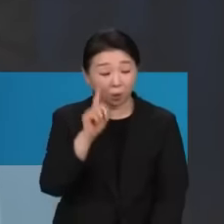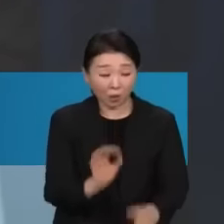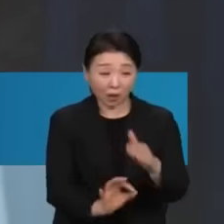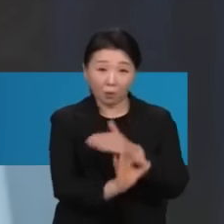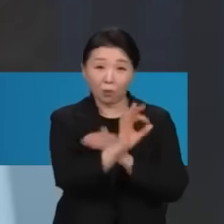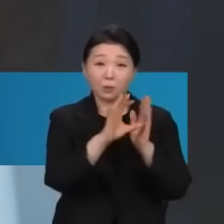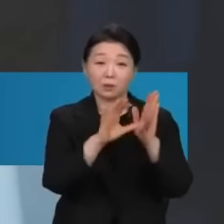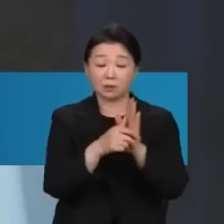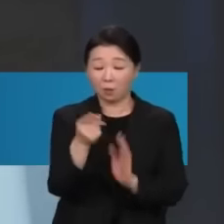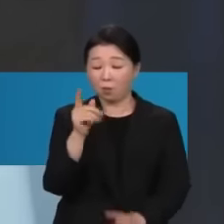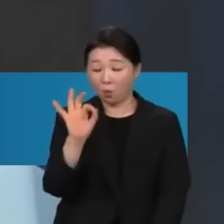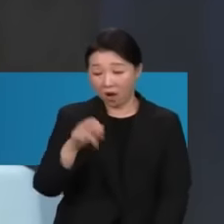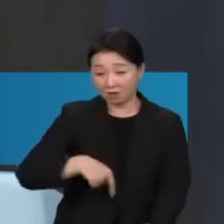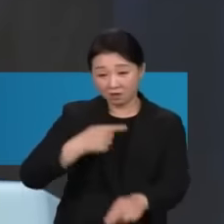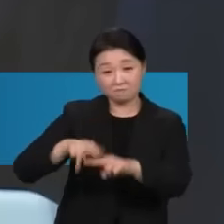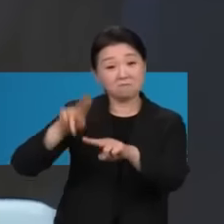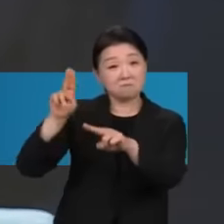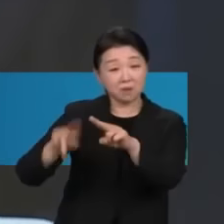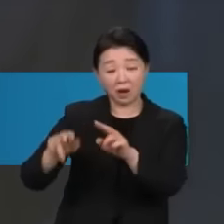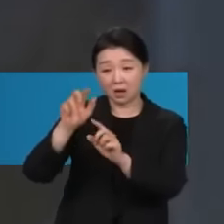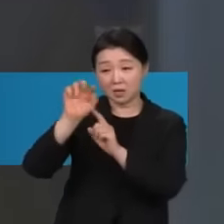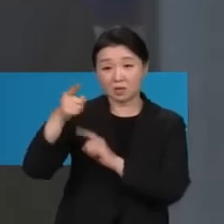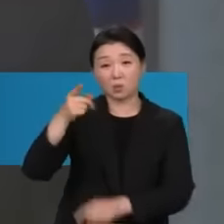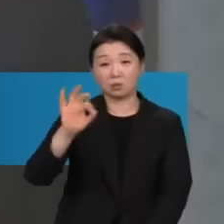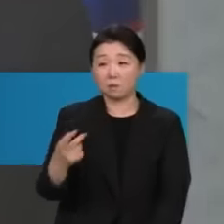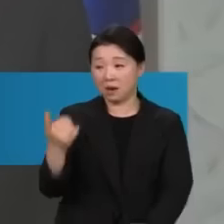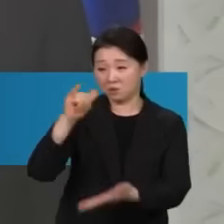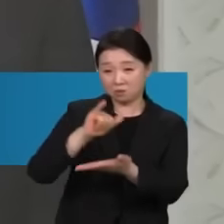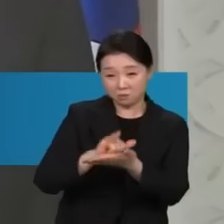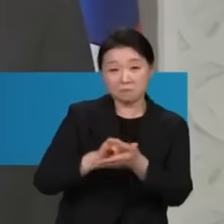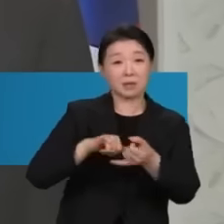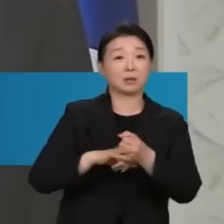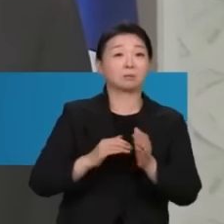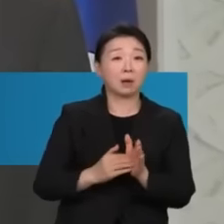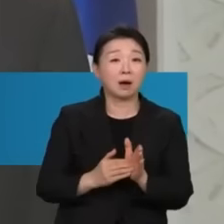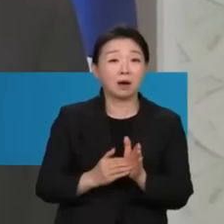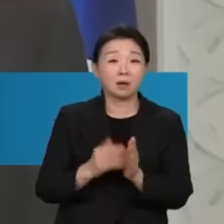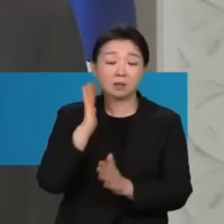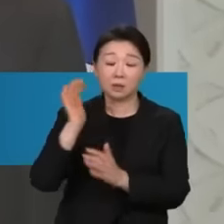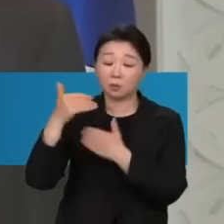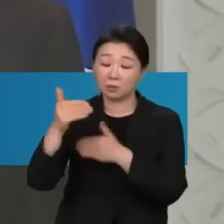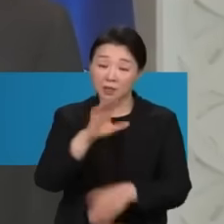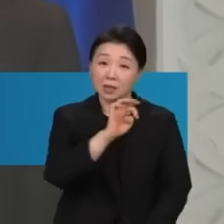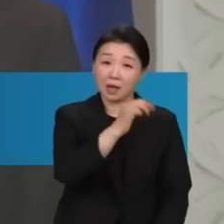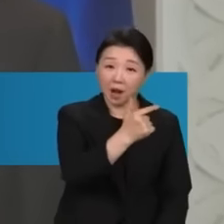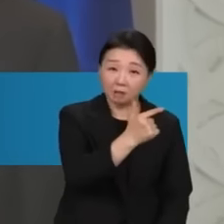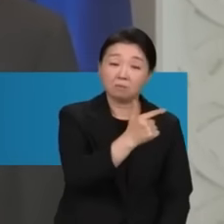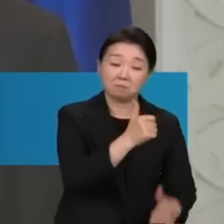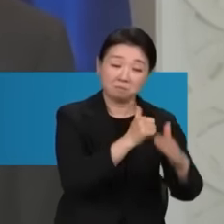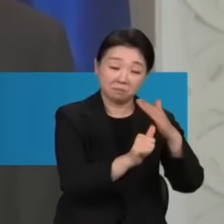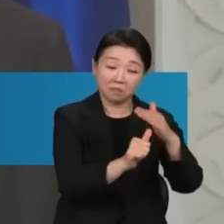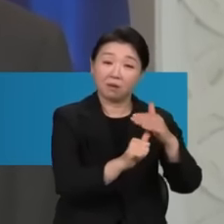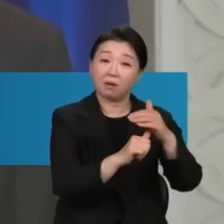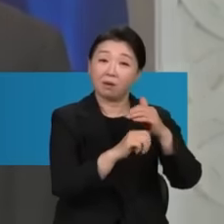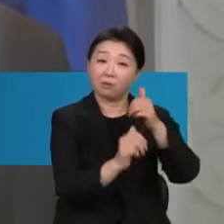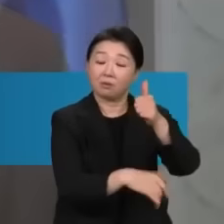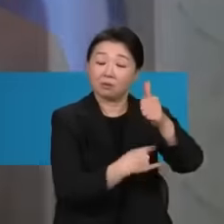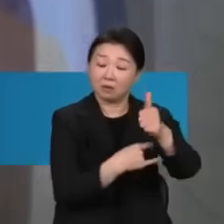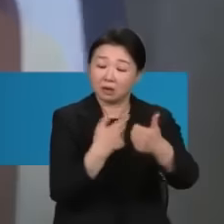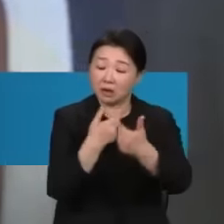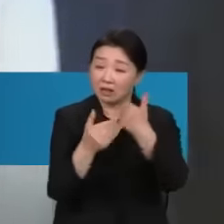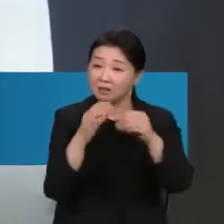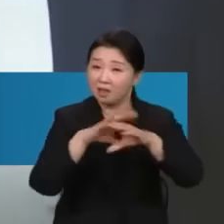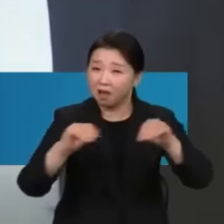황상무 수석이 사퇴하고 이종섭 전 장관이 조기 귀국하기로 하면서 대통령실과 한동훈 비대위원장 사이 갈등이 좀